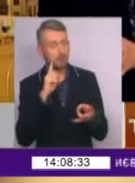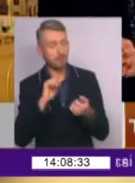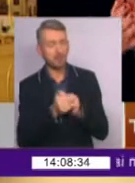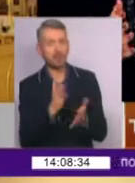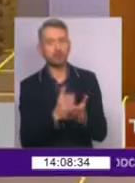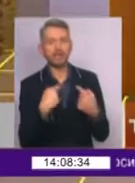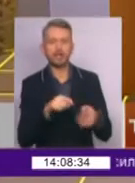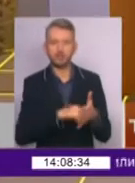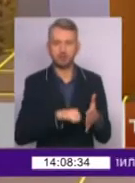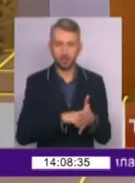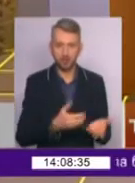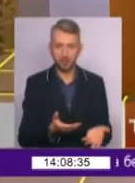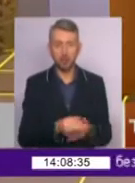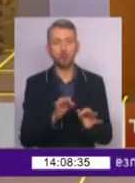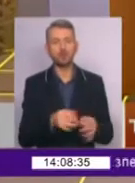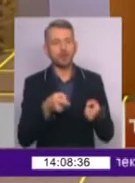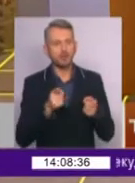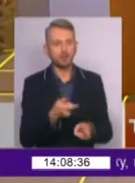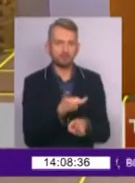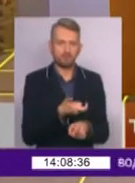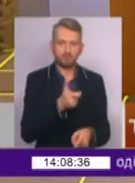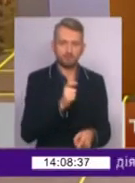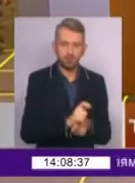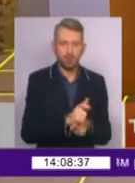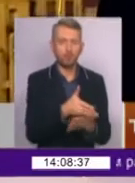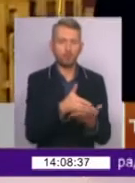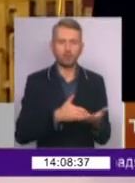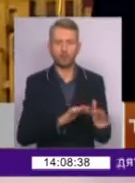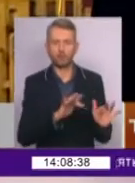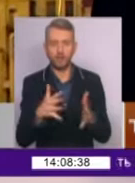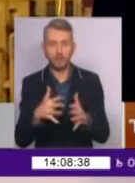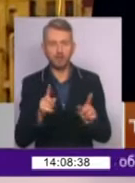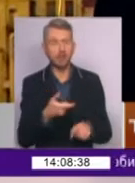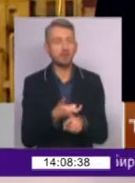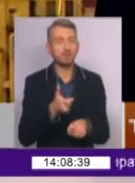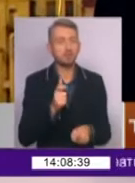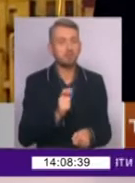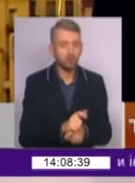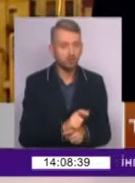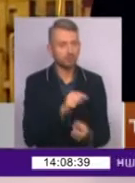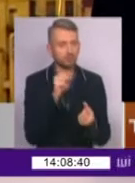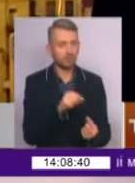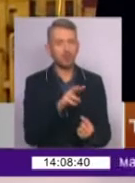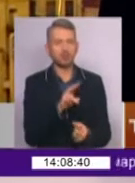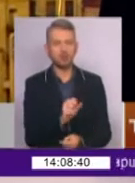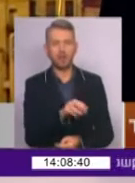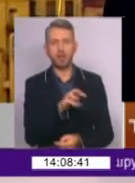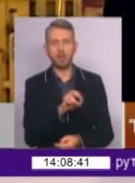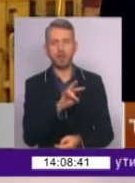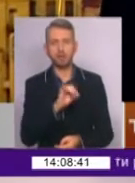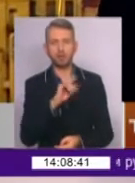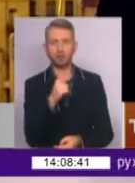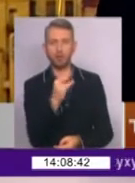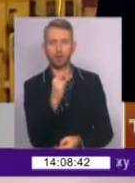збудники також. Хоча, дійсно, переважну частину, половину випадків, а можливо навіть більше – приходиться тільки на менінгокок, і тому він